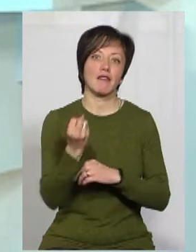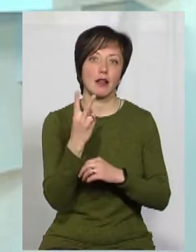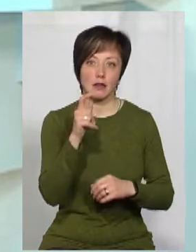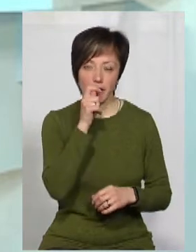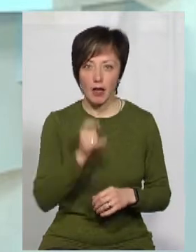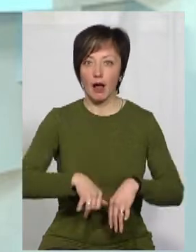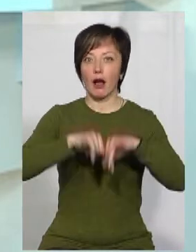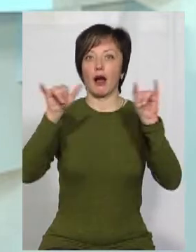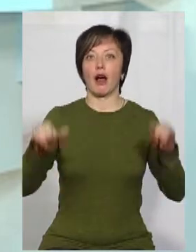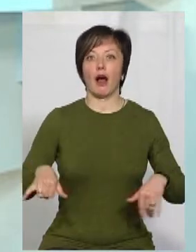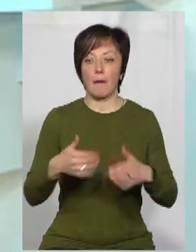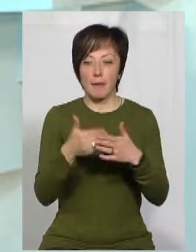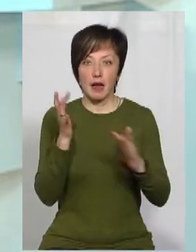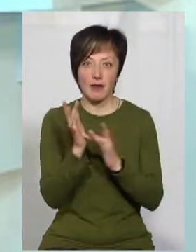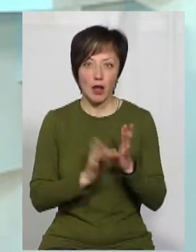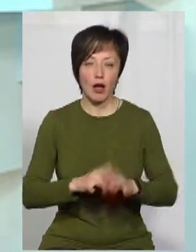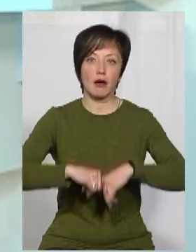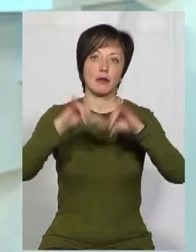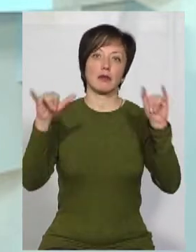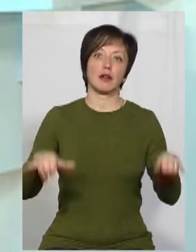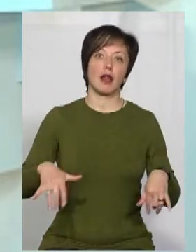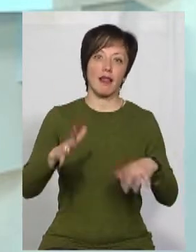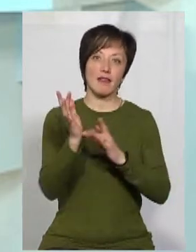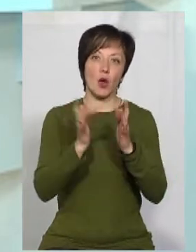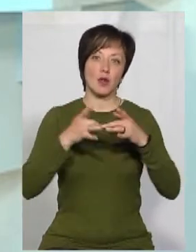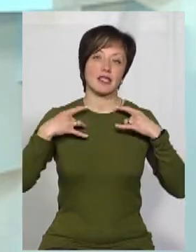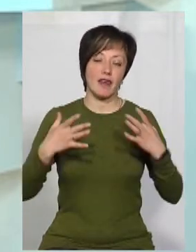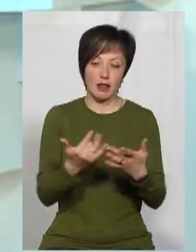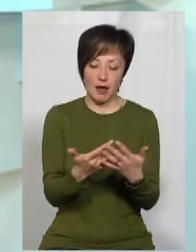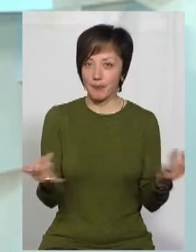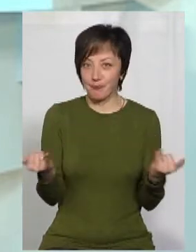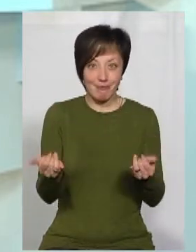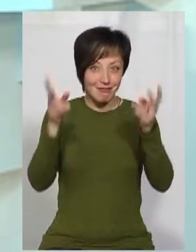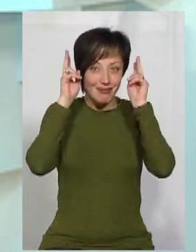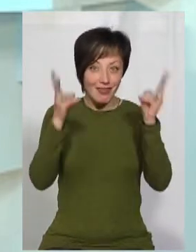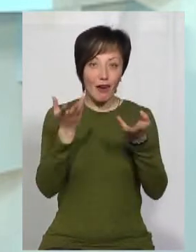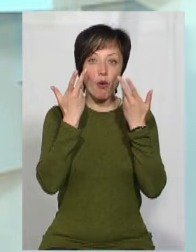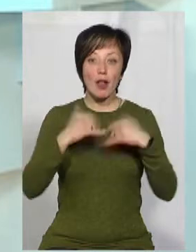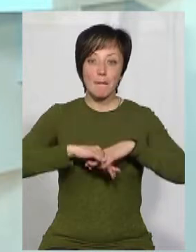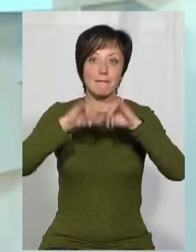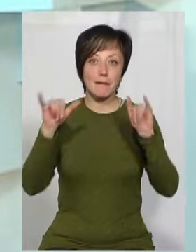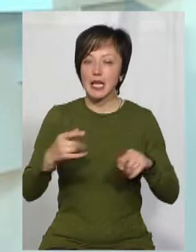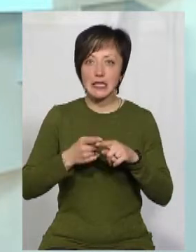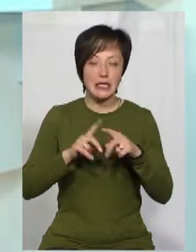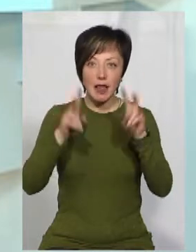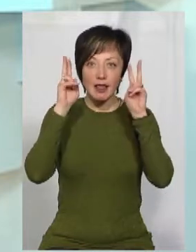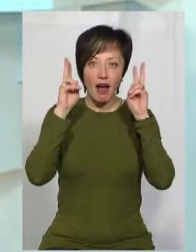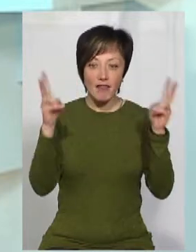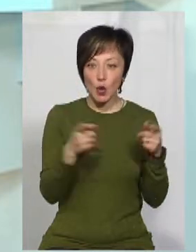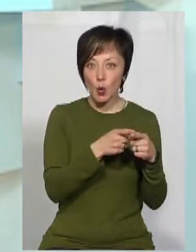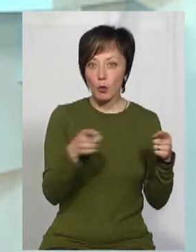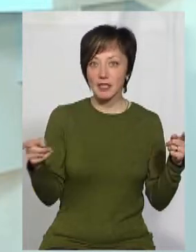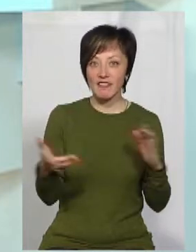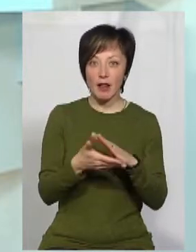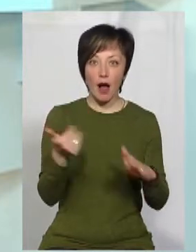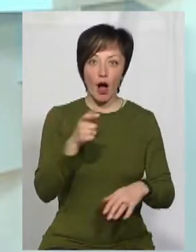12 квітня, пік ми чекаємо перед Великоднем, пік ми чекаємо на Великодні свята. Тепер ми не знаємо, коли пік чекаємо. І ця невідомість, вона